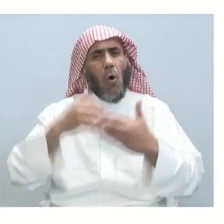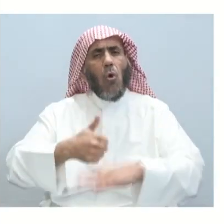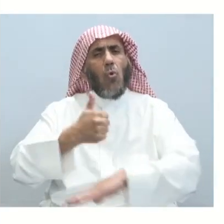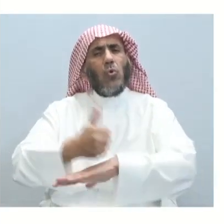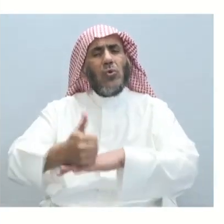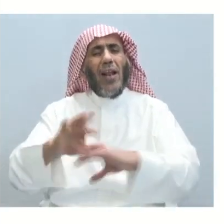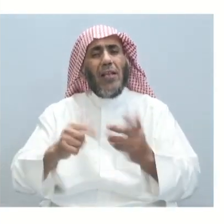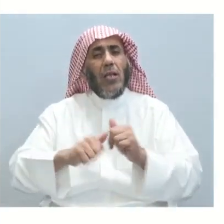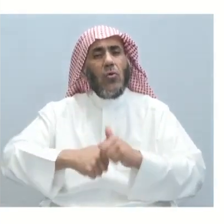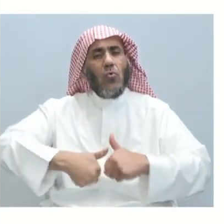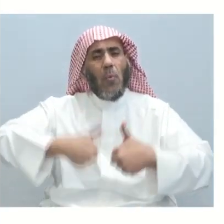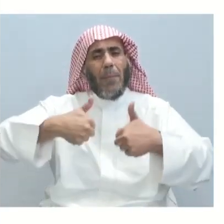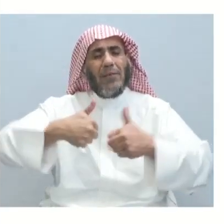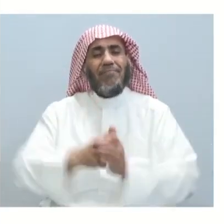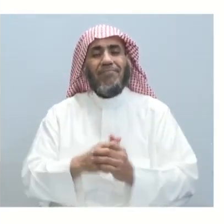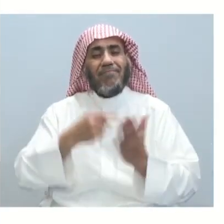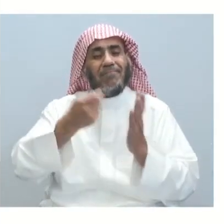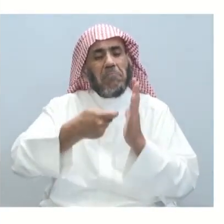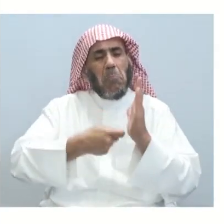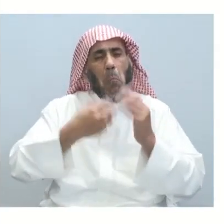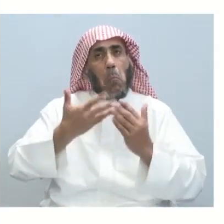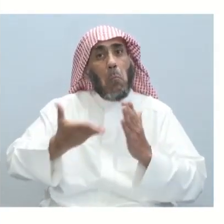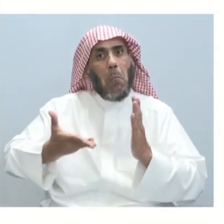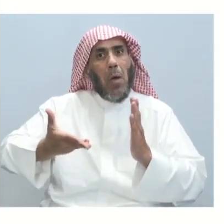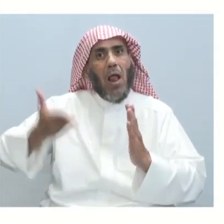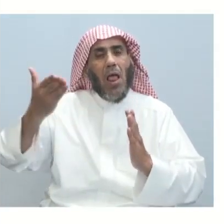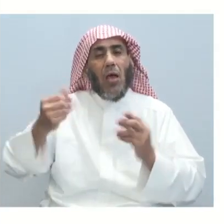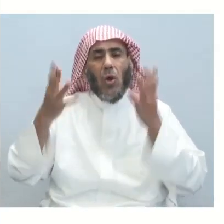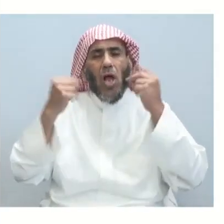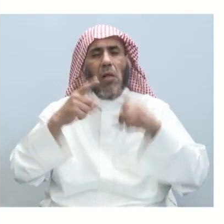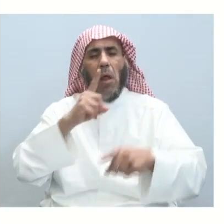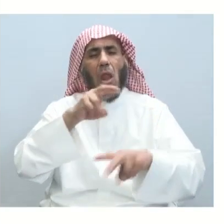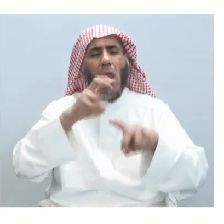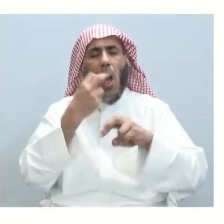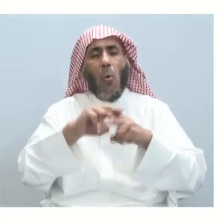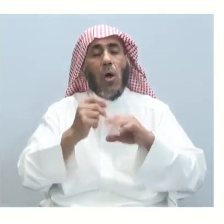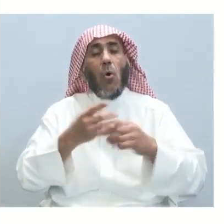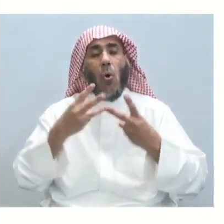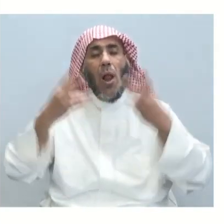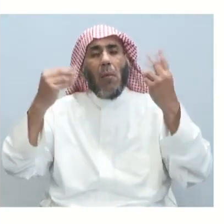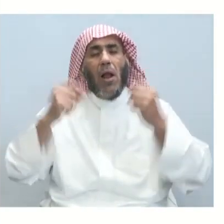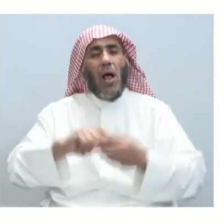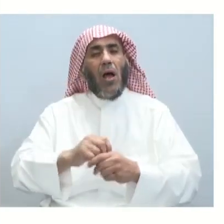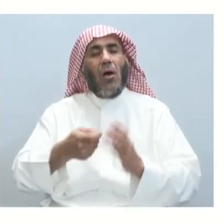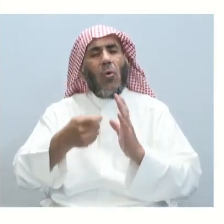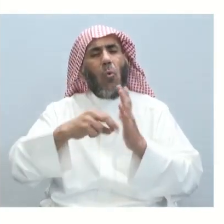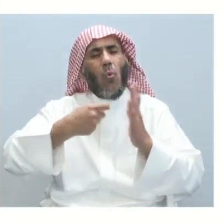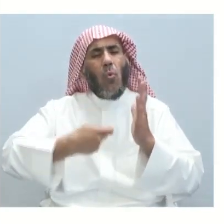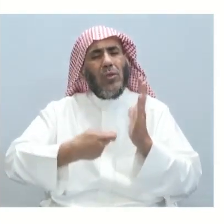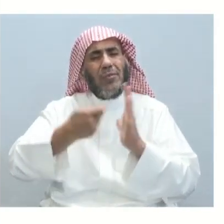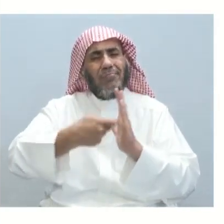التي يمكن ان يكون بها الكلام بليغا فكان علم النحو والبلاغه والنقد وصناعه الانشاء وقد قويت